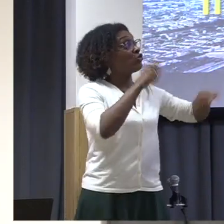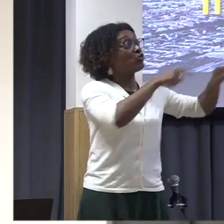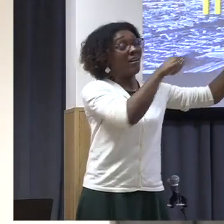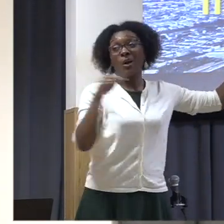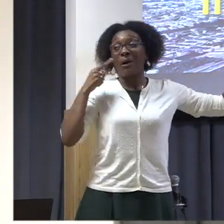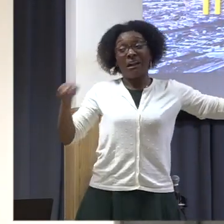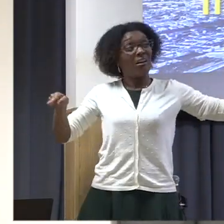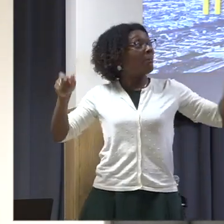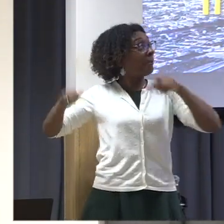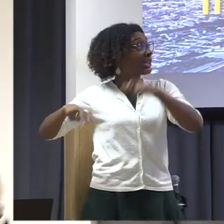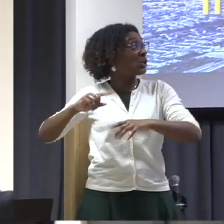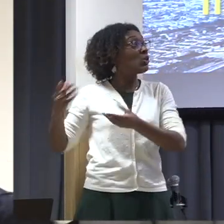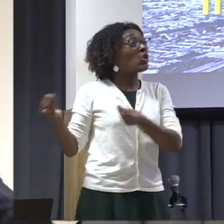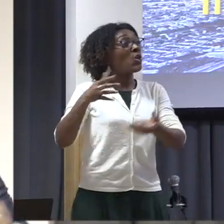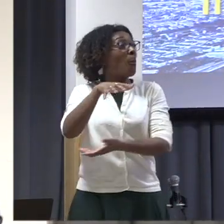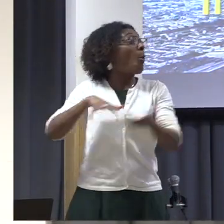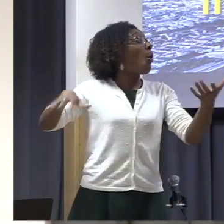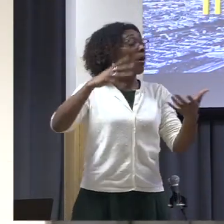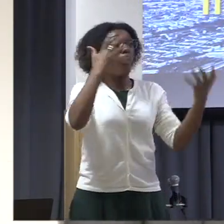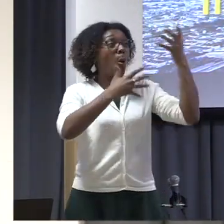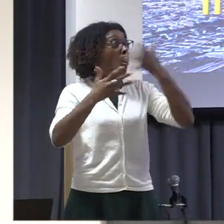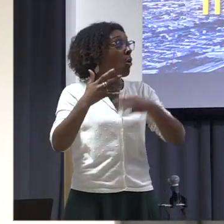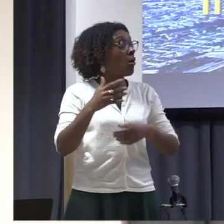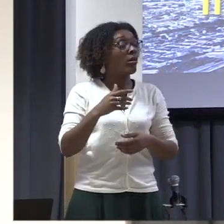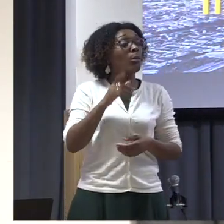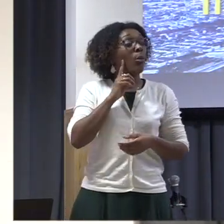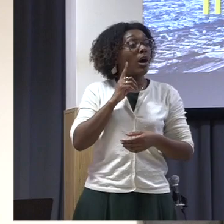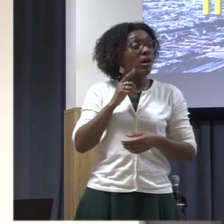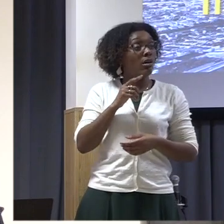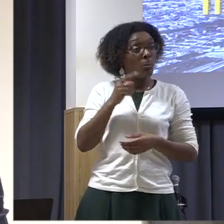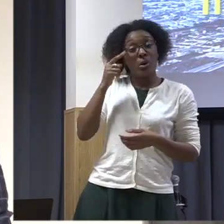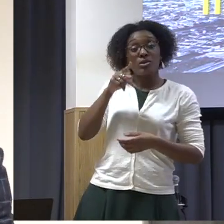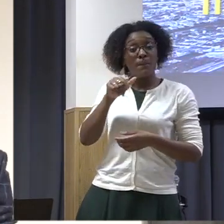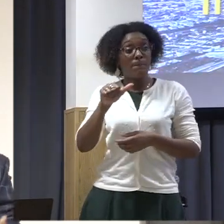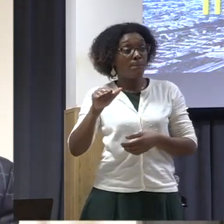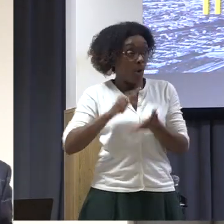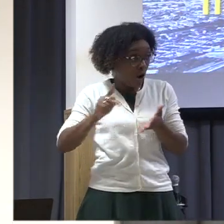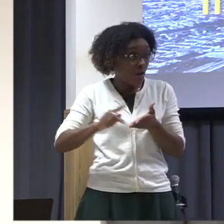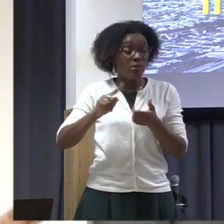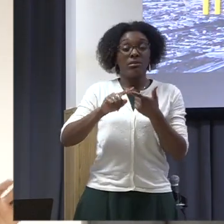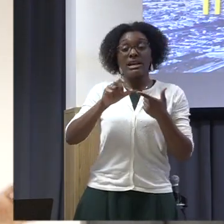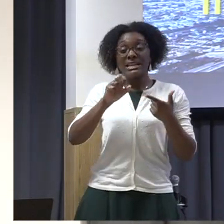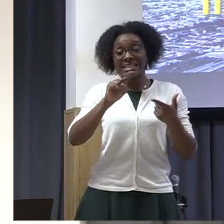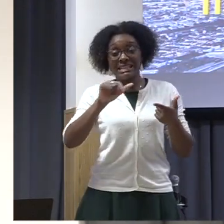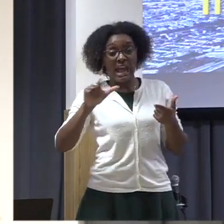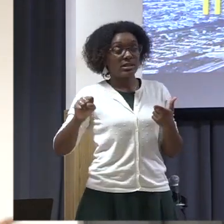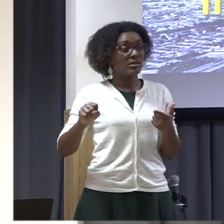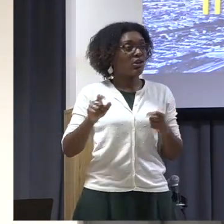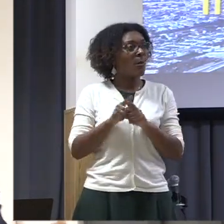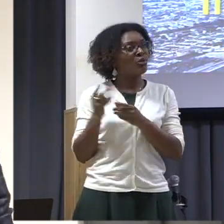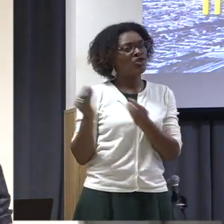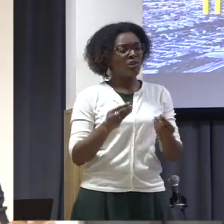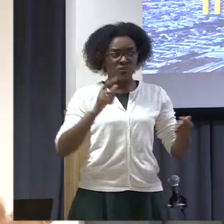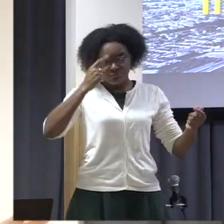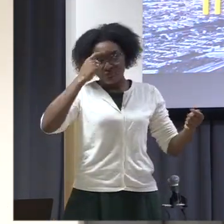parce qu'ils estiment que paul silas renverse les choses et du coup il